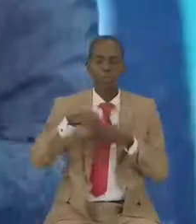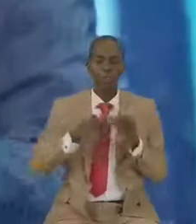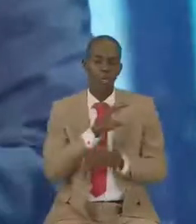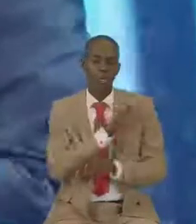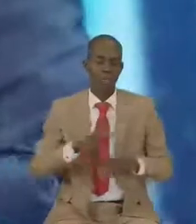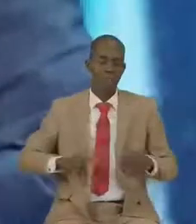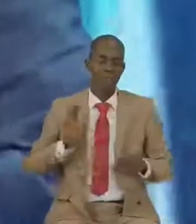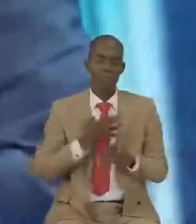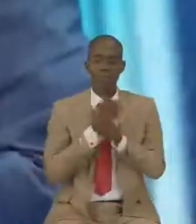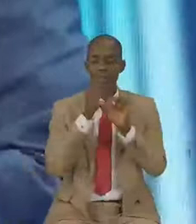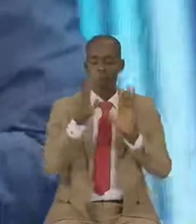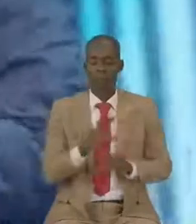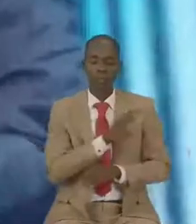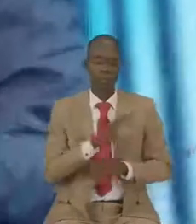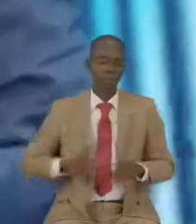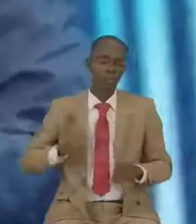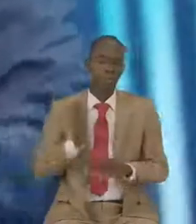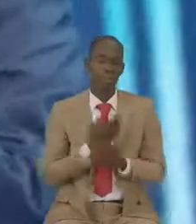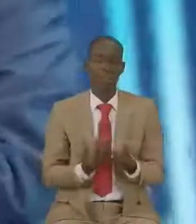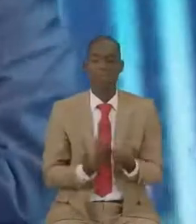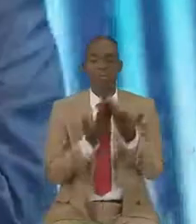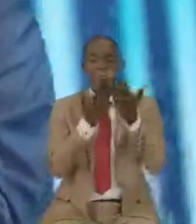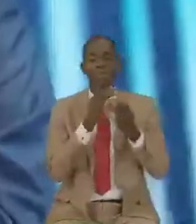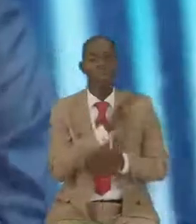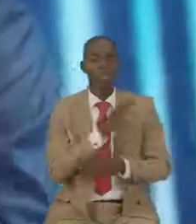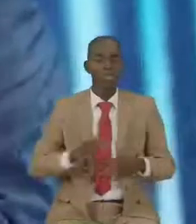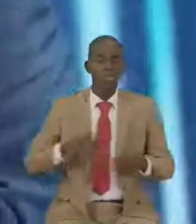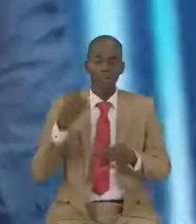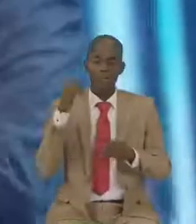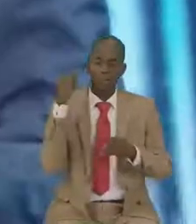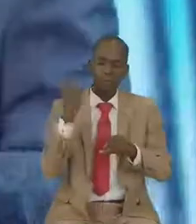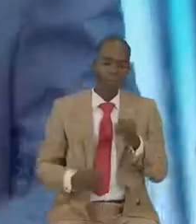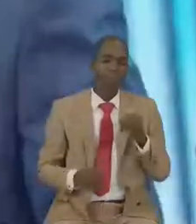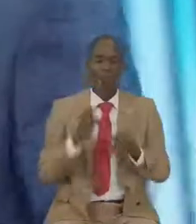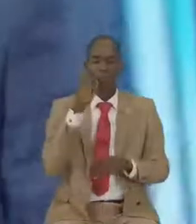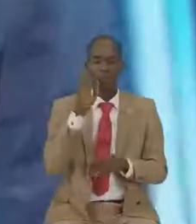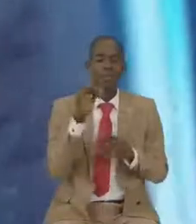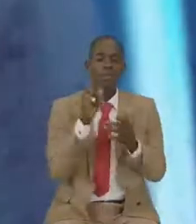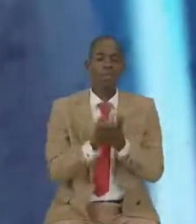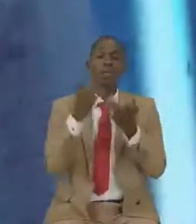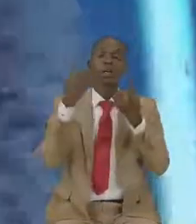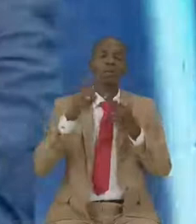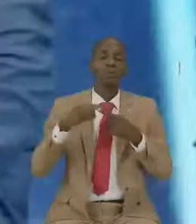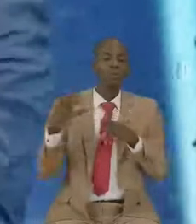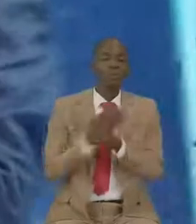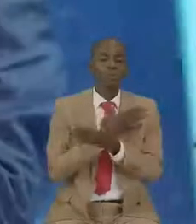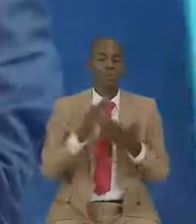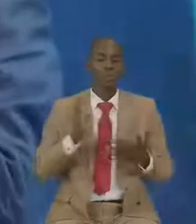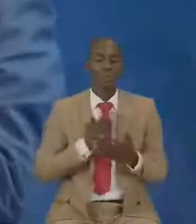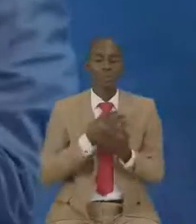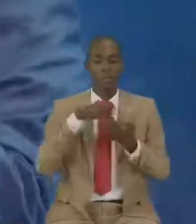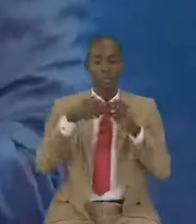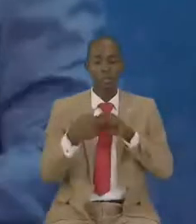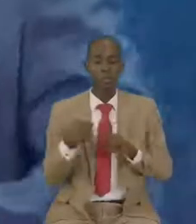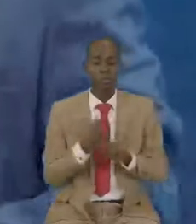nous écoutons ta parole en parlant de Christ le Sauveur, Christ notre sacrifice, Christ celui